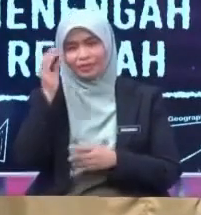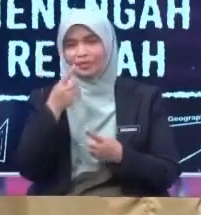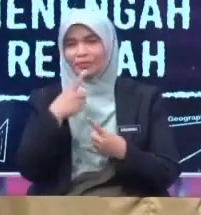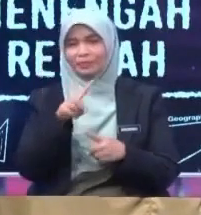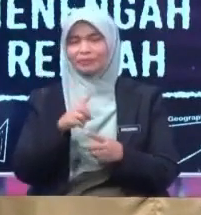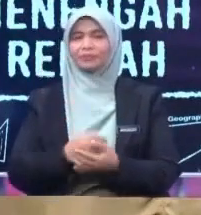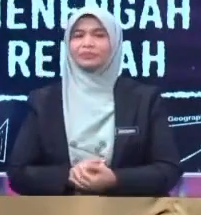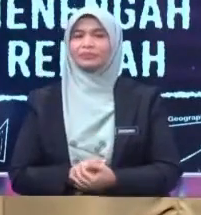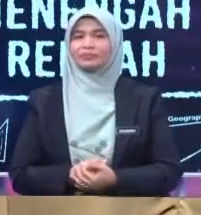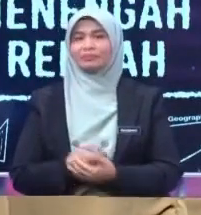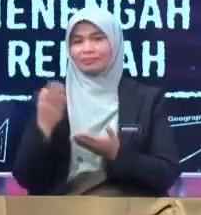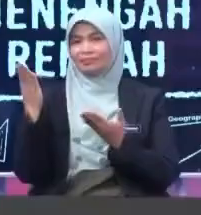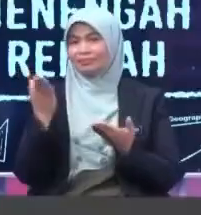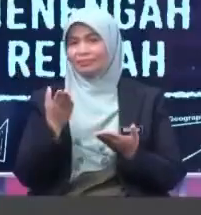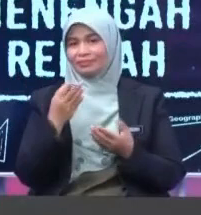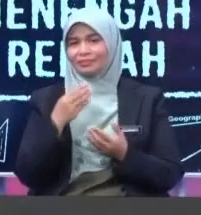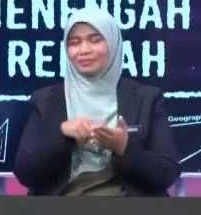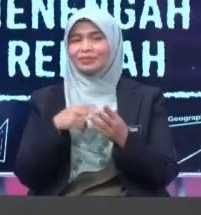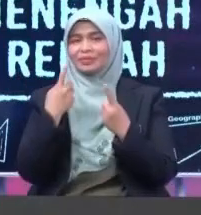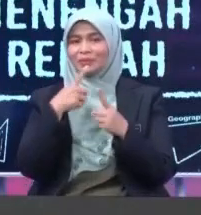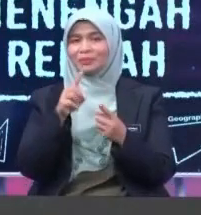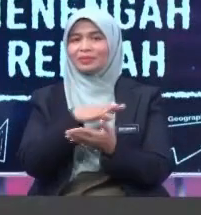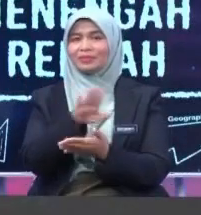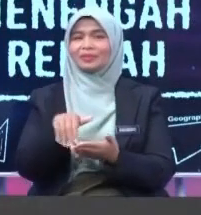masing-masing. Okey, silakan. Apa jawapan anda?